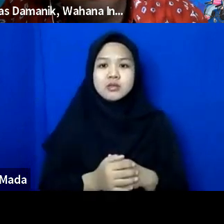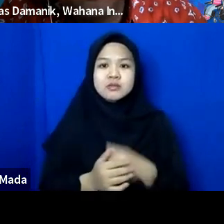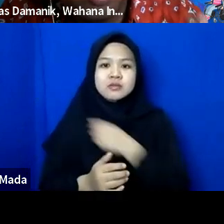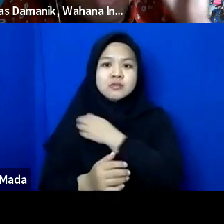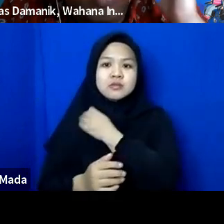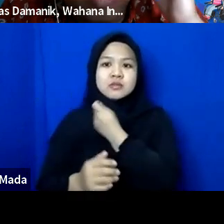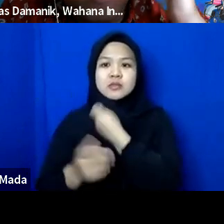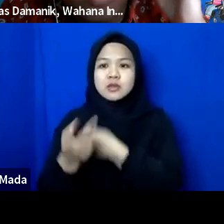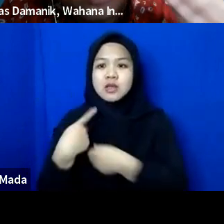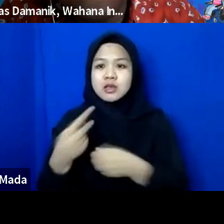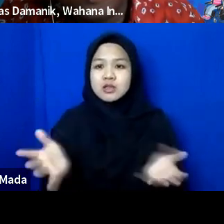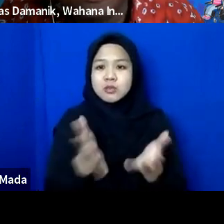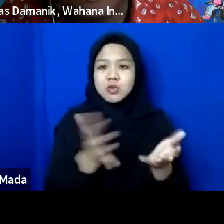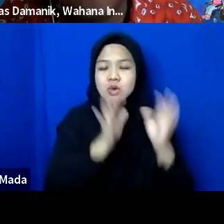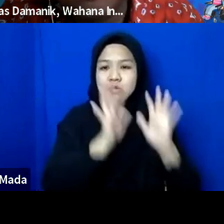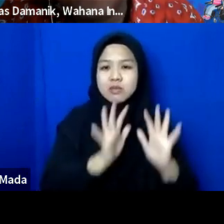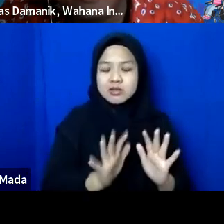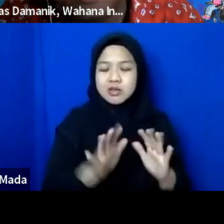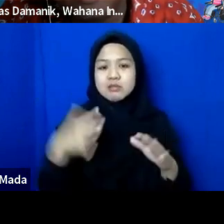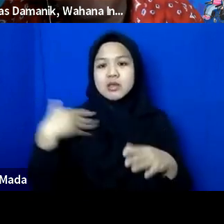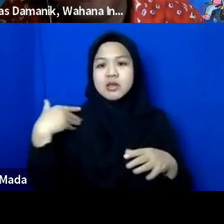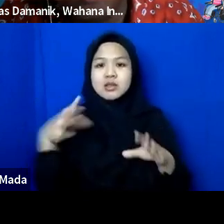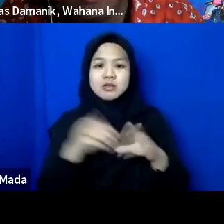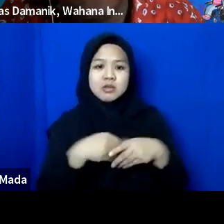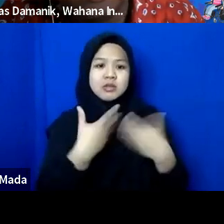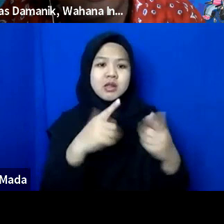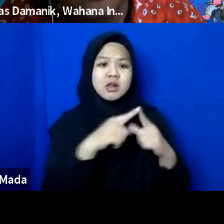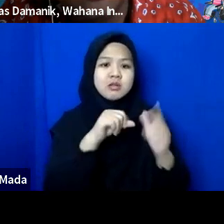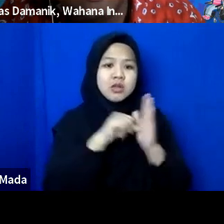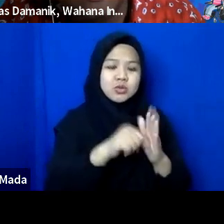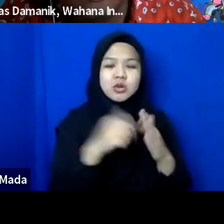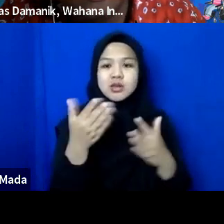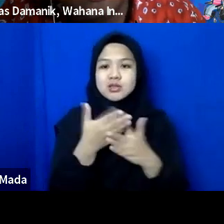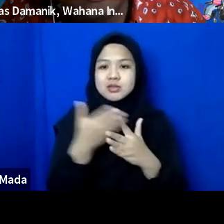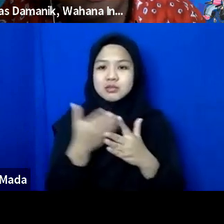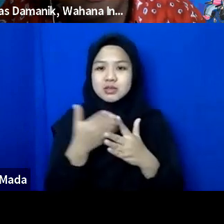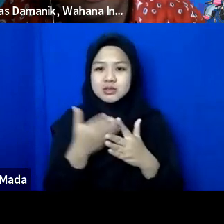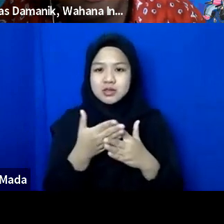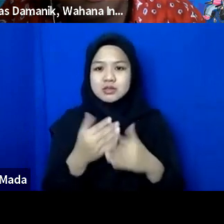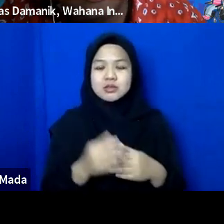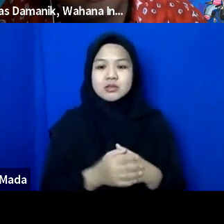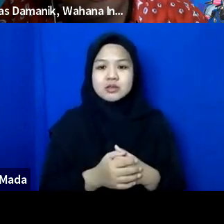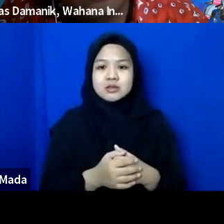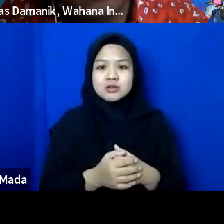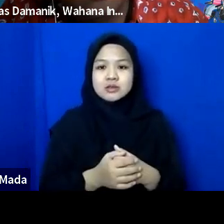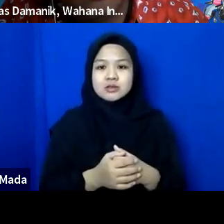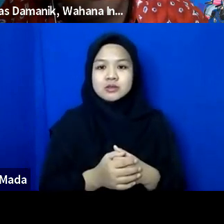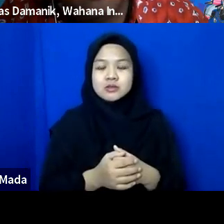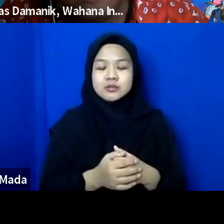tentunya kita mendorong lebih banyak lagi film yang terlibat dalam penyediaan alat bantu aksesibilitas eh